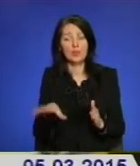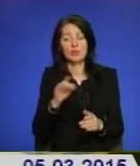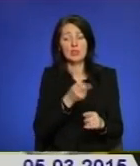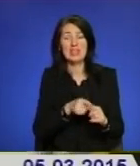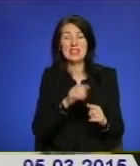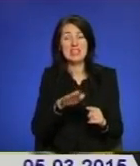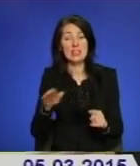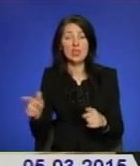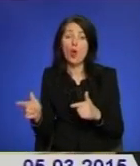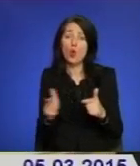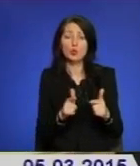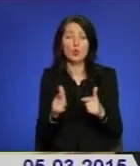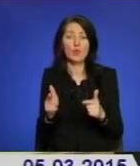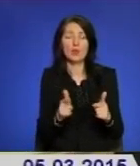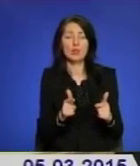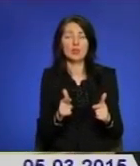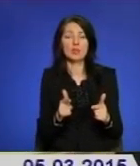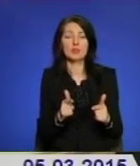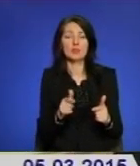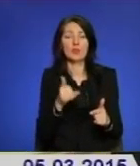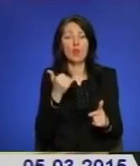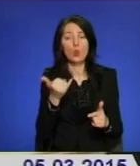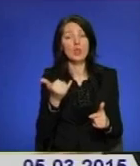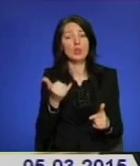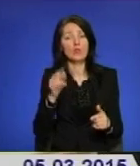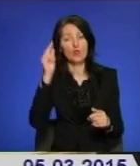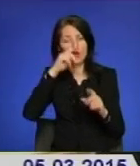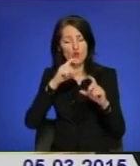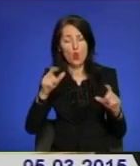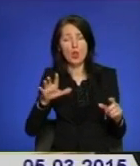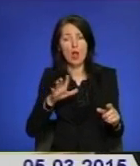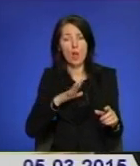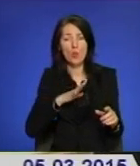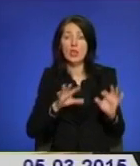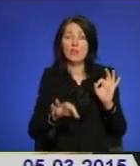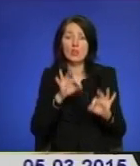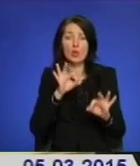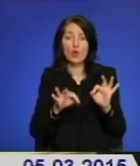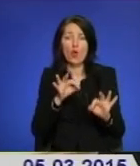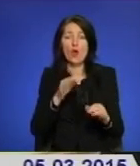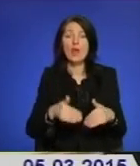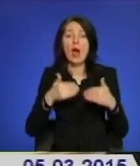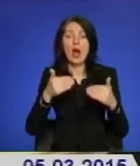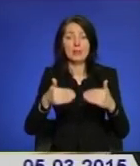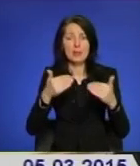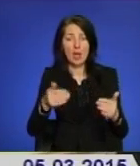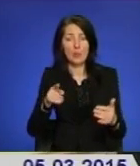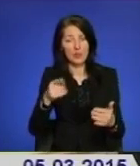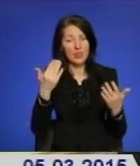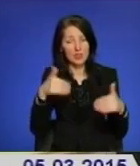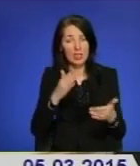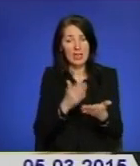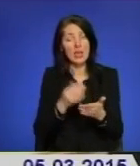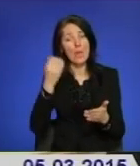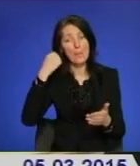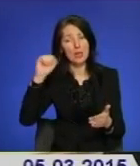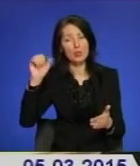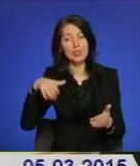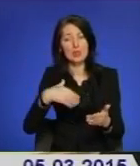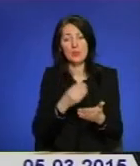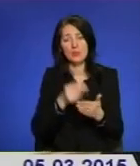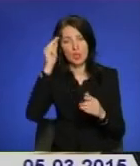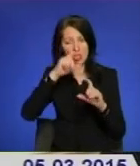дітки готувалися. У них в школах відбулися відбіркові етапи, вони вже є переможцями своїх шкільних